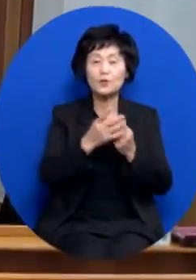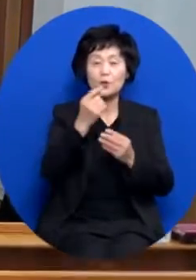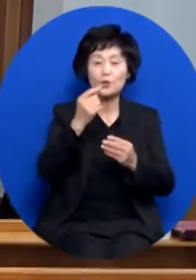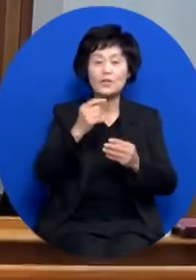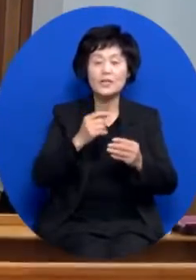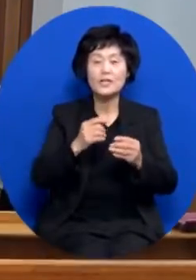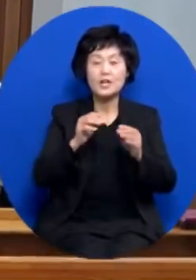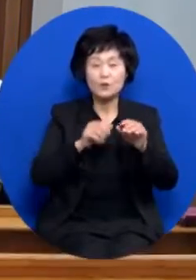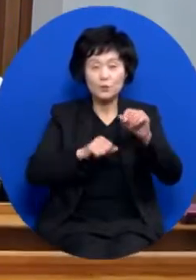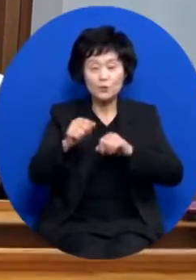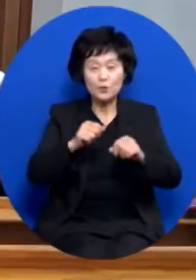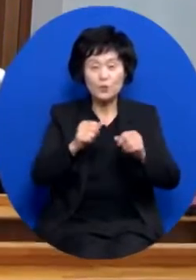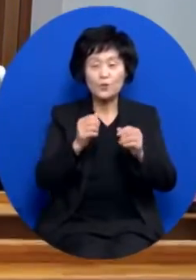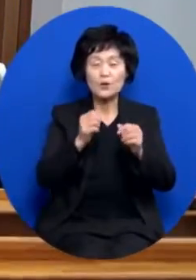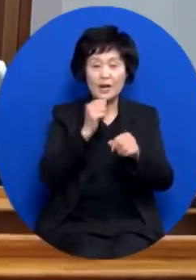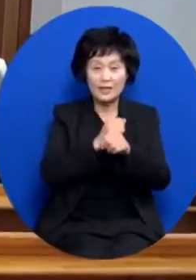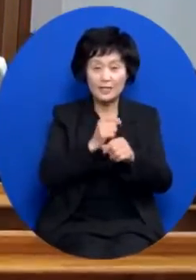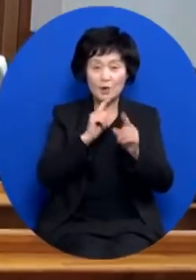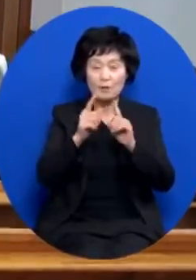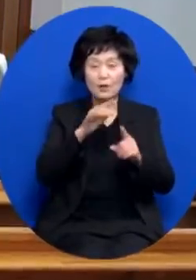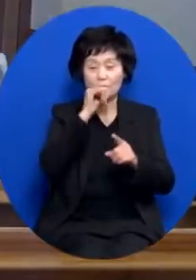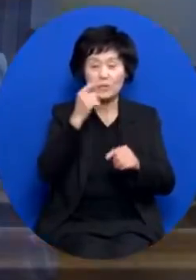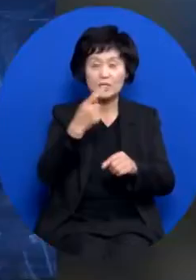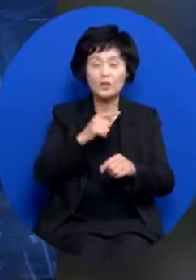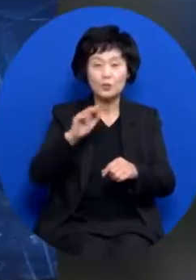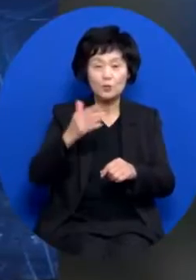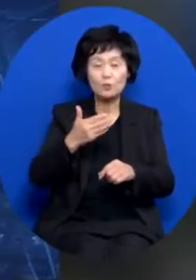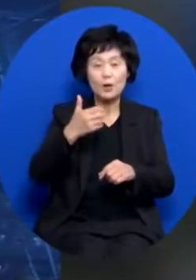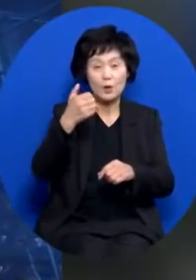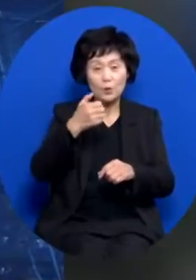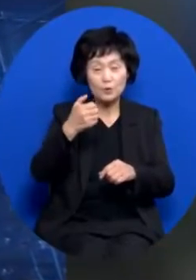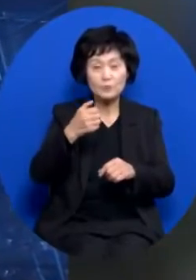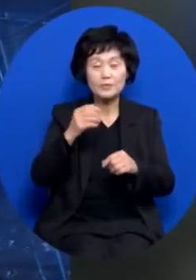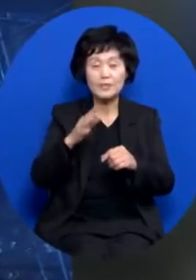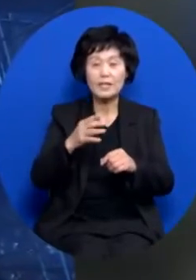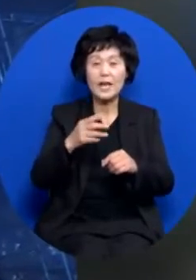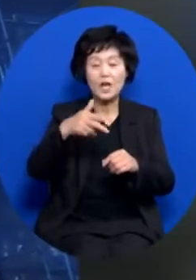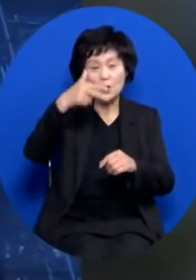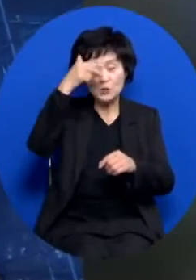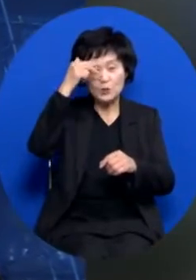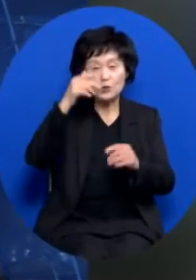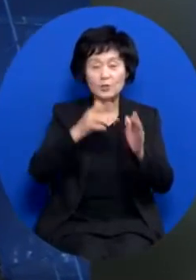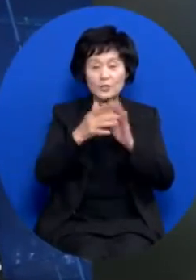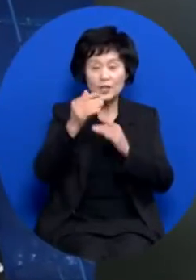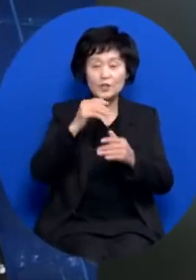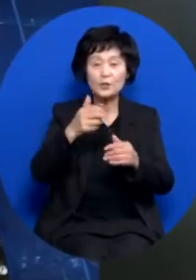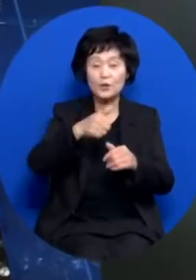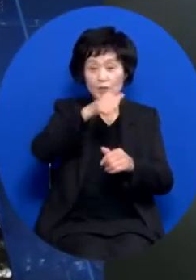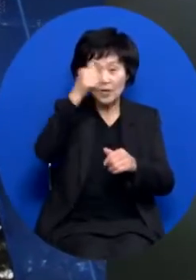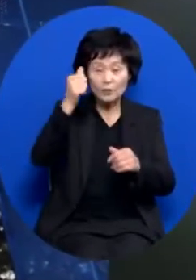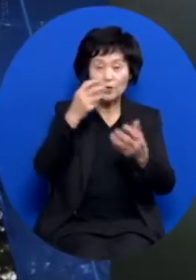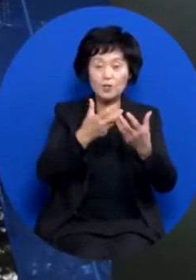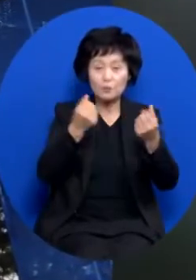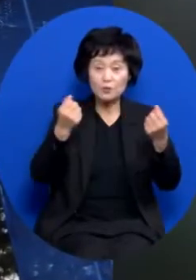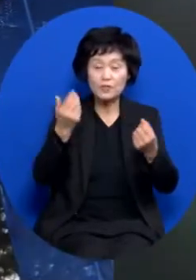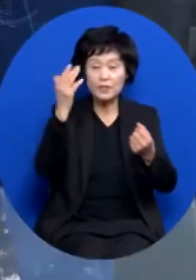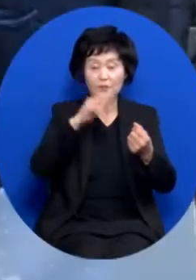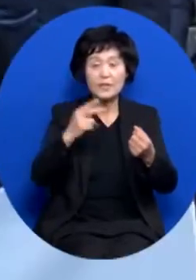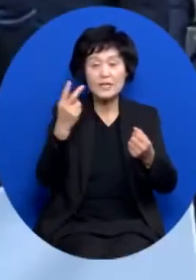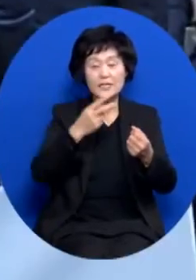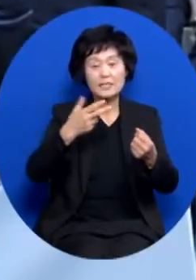예장합동과 통합은 1959년에 조선예수교 장로회에서 분열됐지만 지난